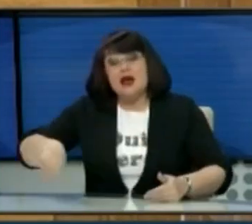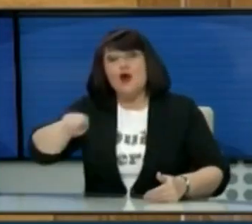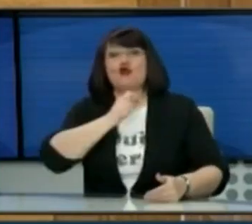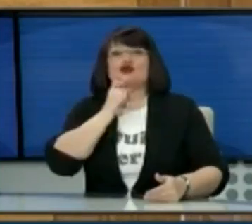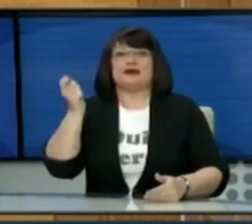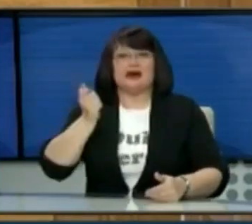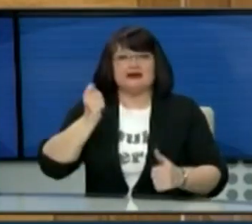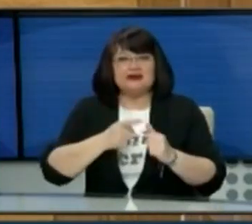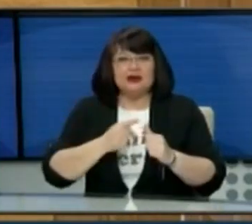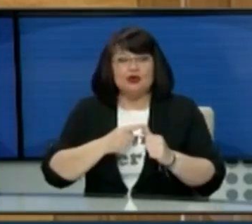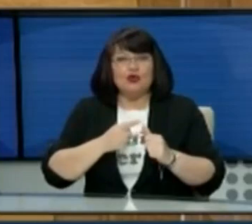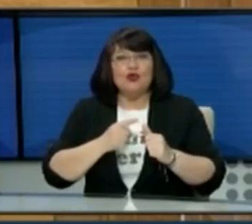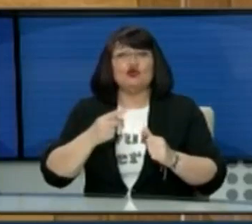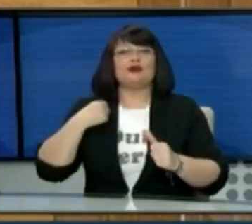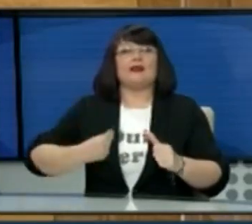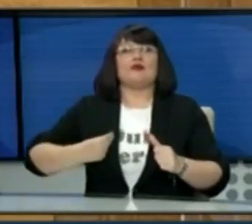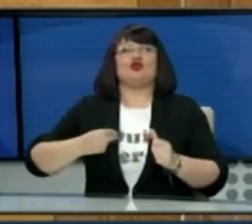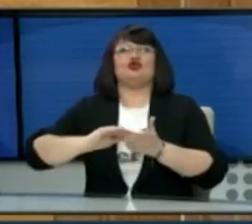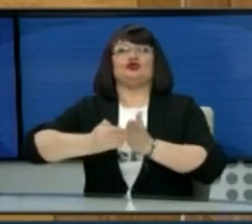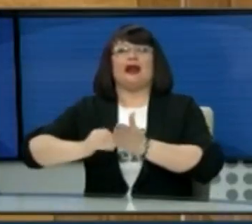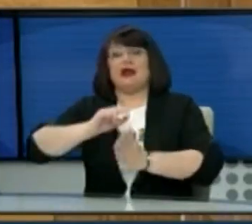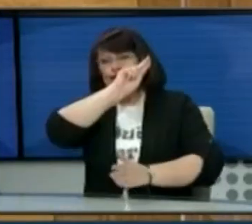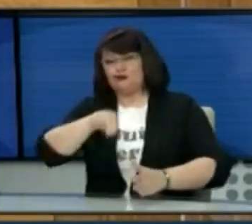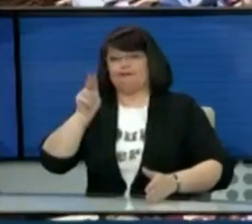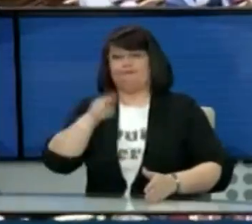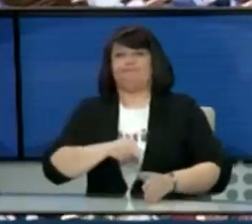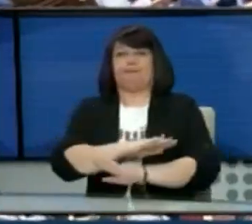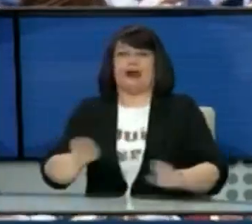για συνταξιούχους και για δημόσιους υπαλλήλους.